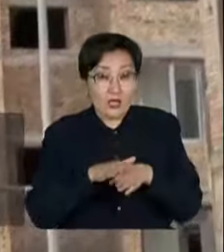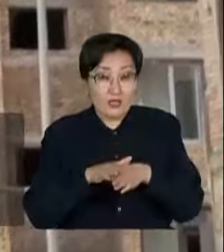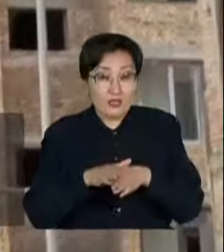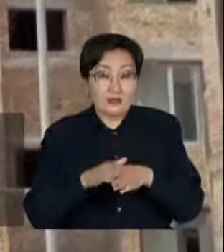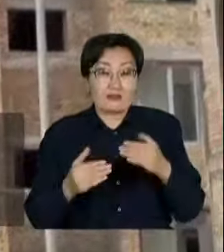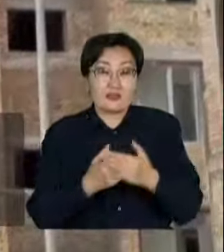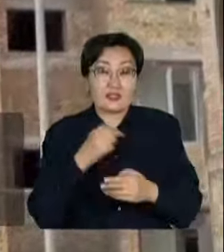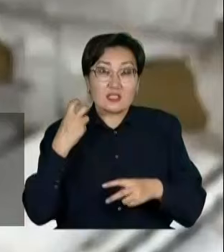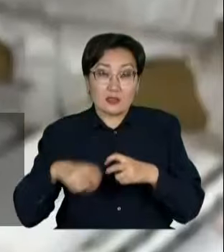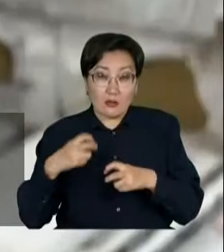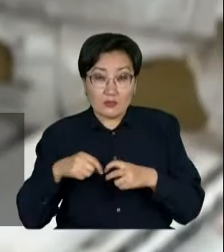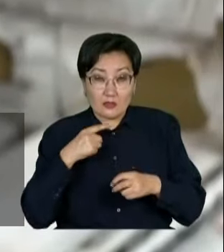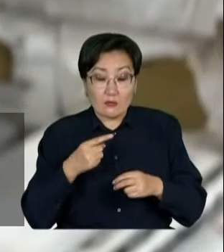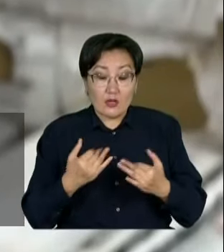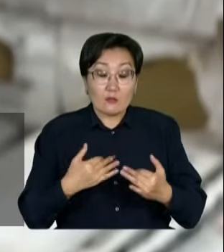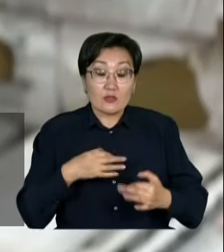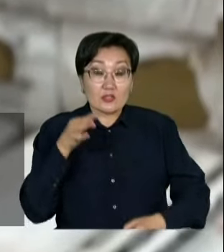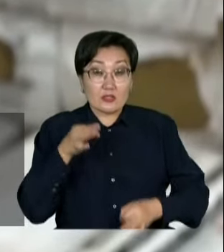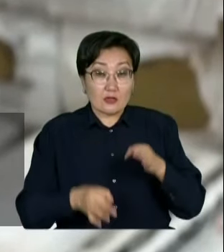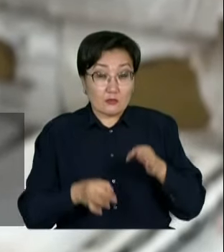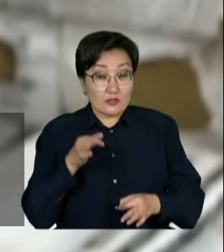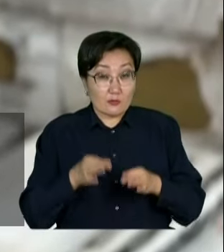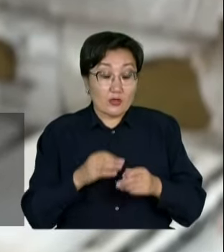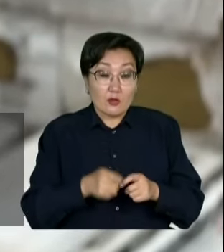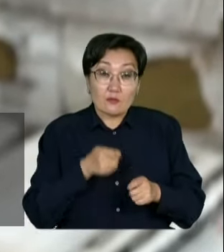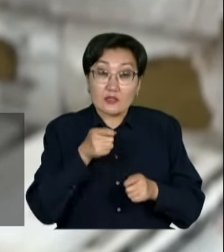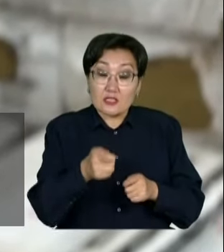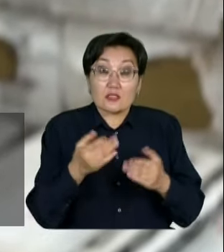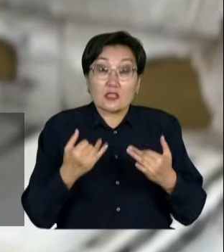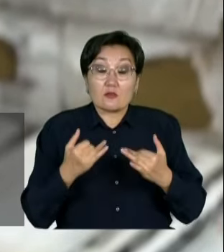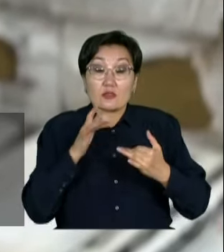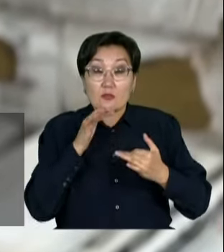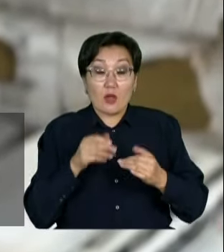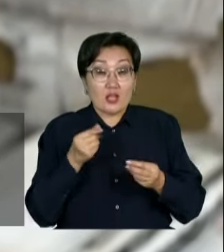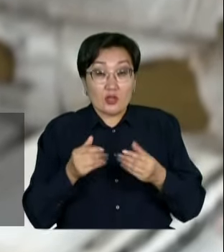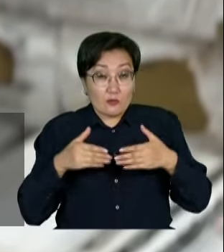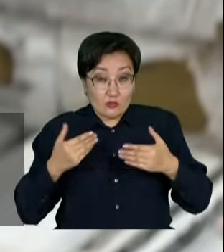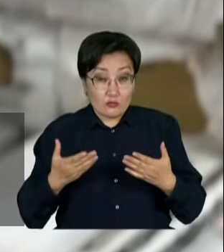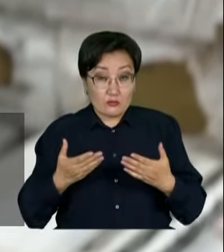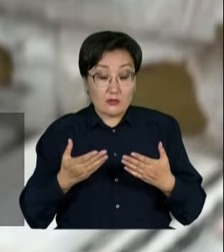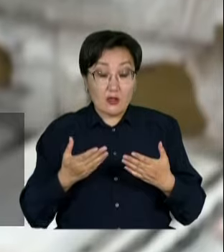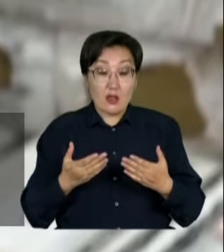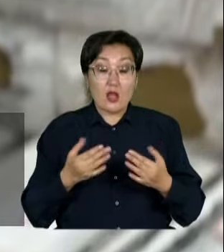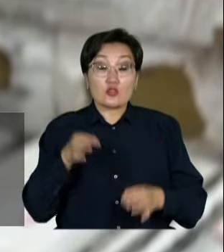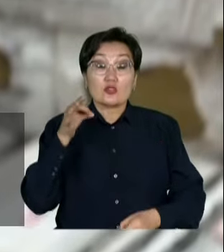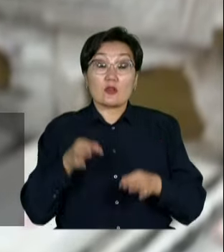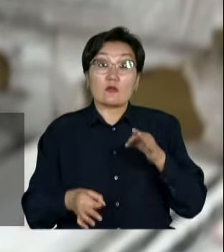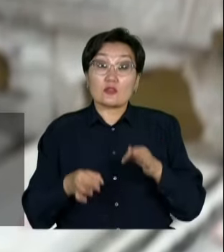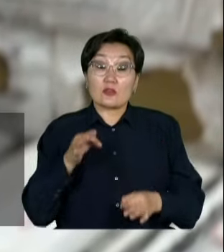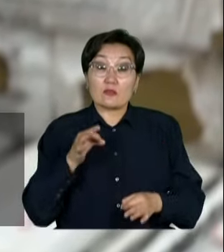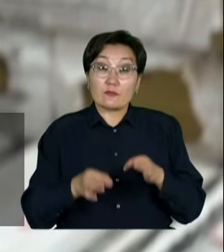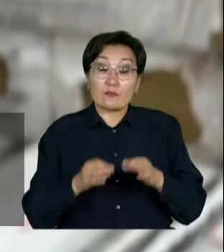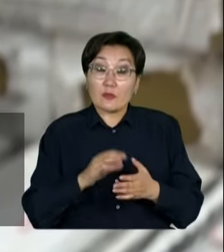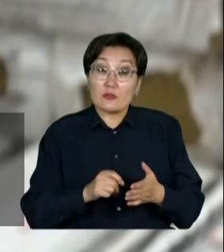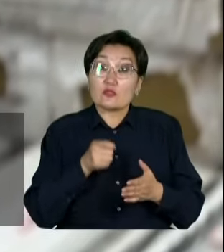отыр. Біздің сотқа беріңіздер, сотқа беруге біздің қазір таңда ақшамыз да жоқ. Сотқа